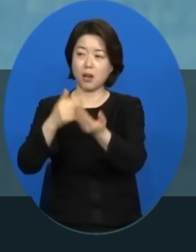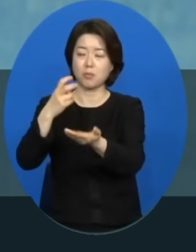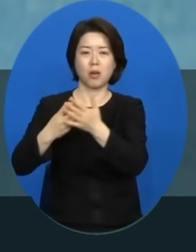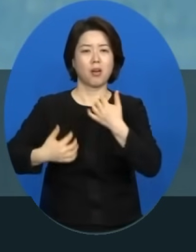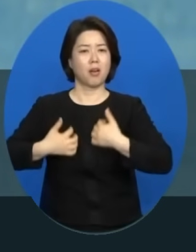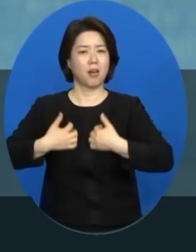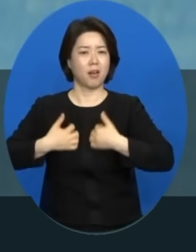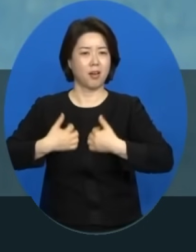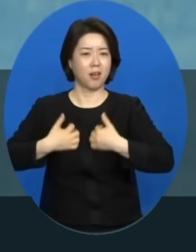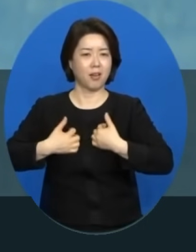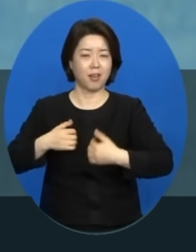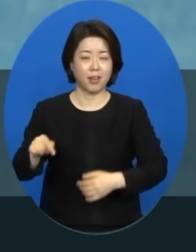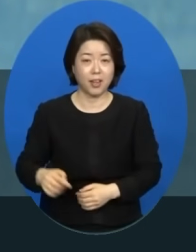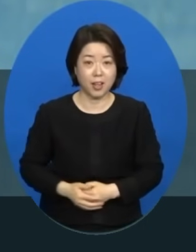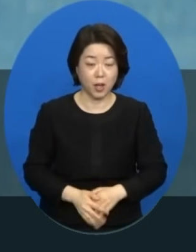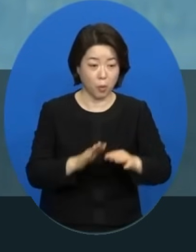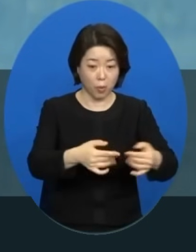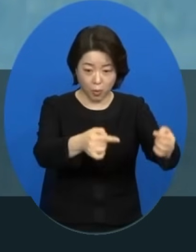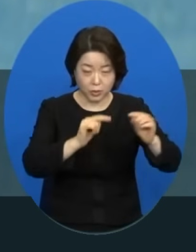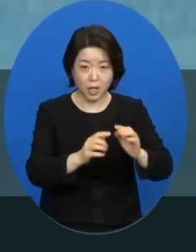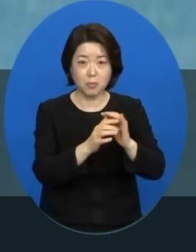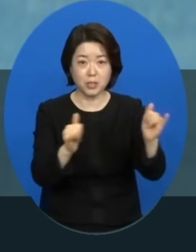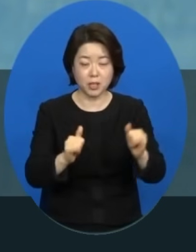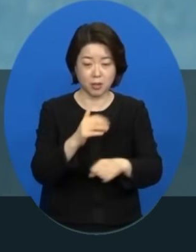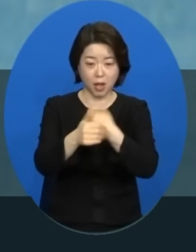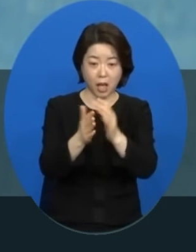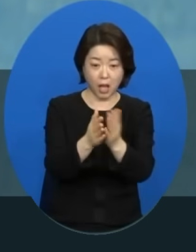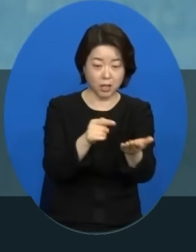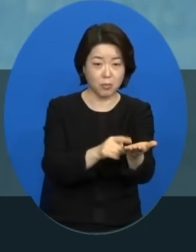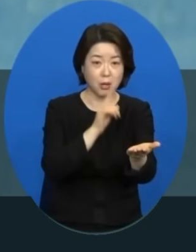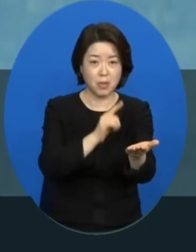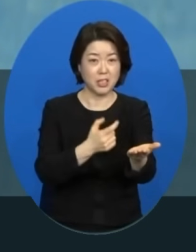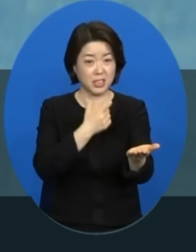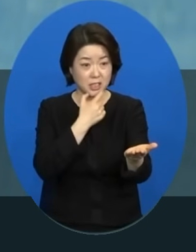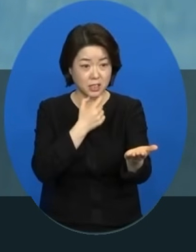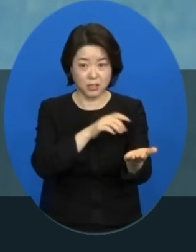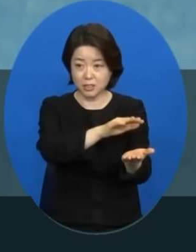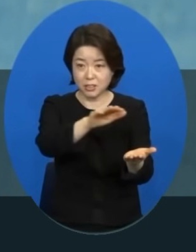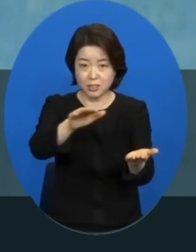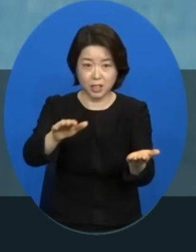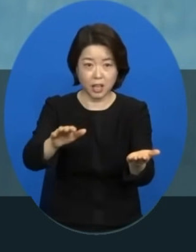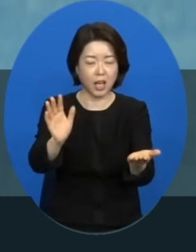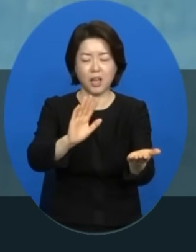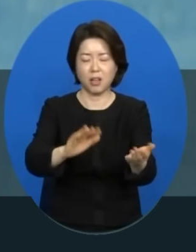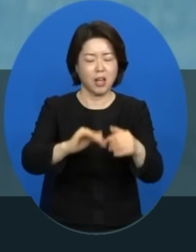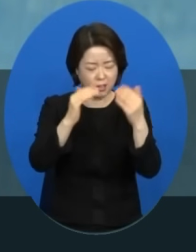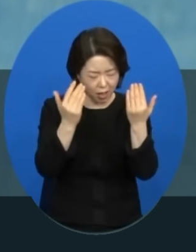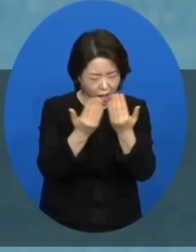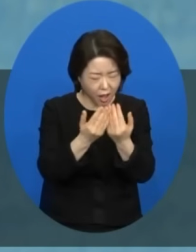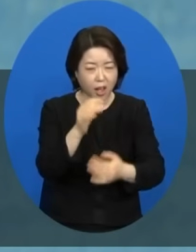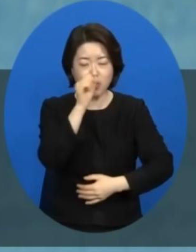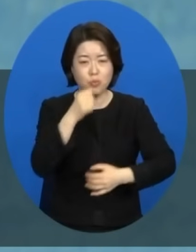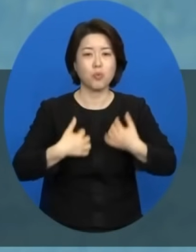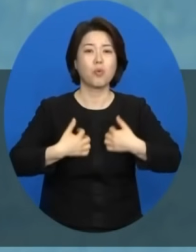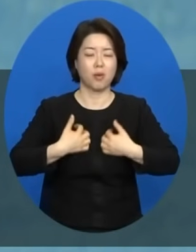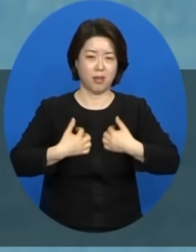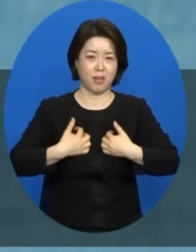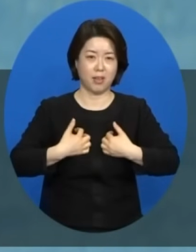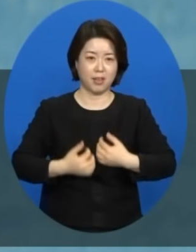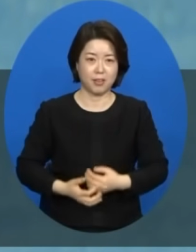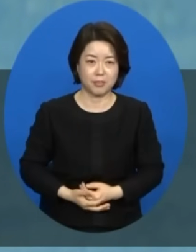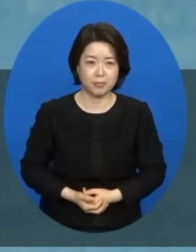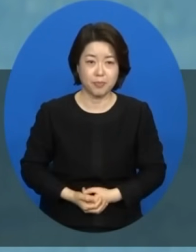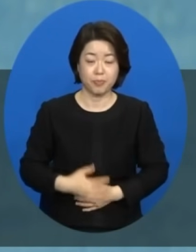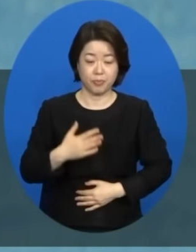여기서 오늘 이 자리에 오신 분 중에 하나님 말씀 싫다라신 분 없으실 거예요. 다 즐거워하실 거예요. 똑같습니다. 즐거워하되